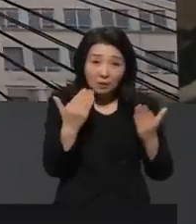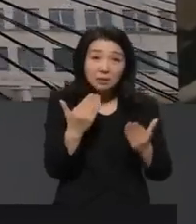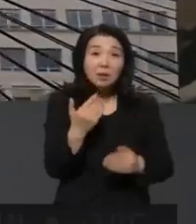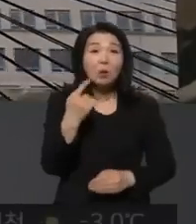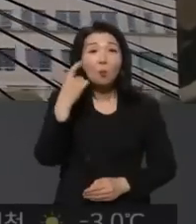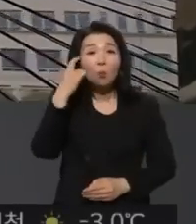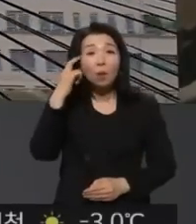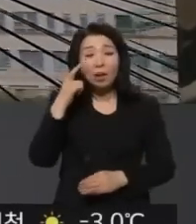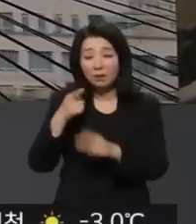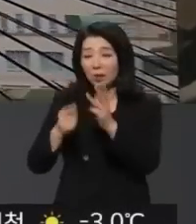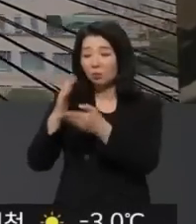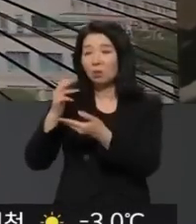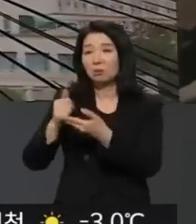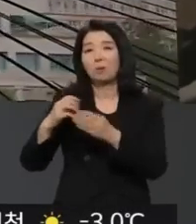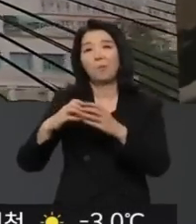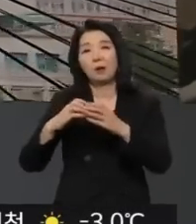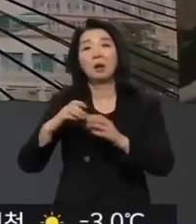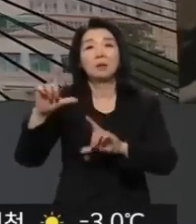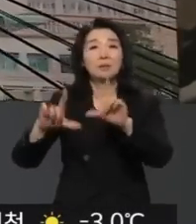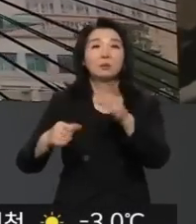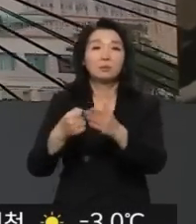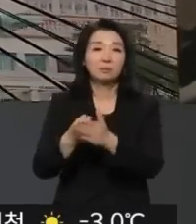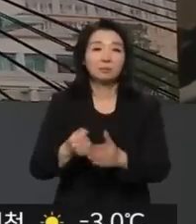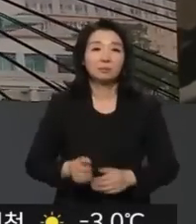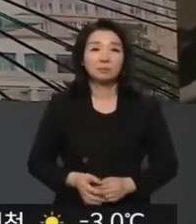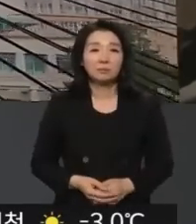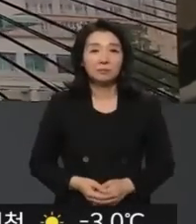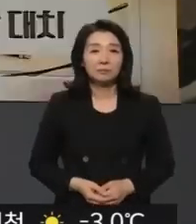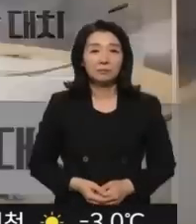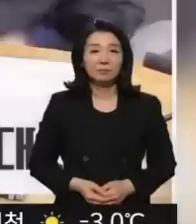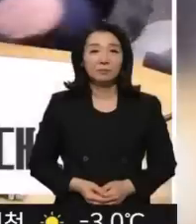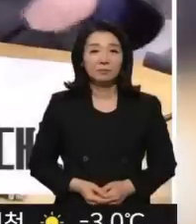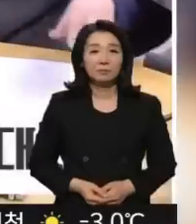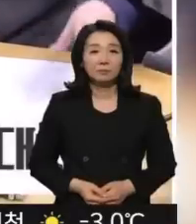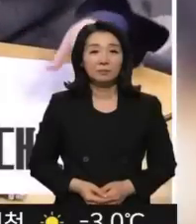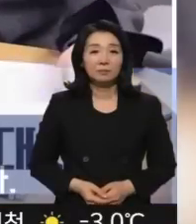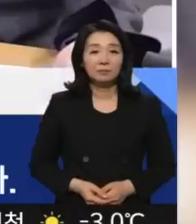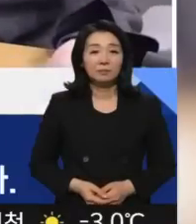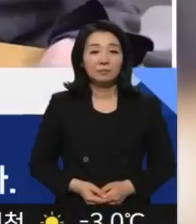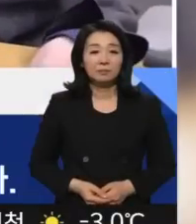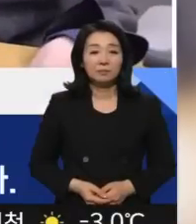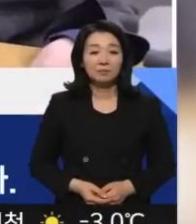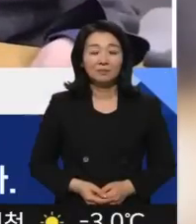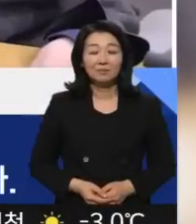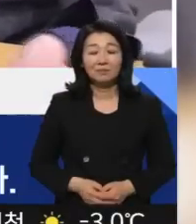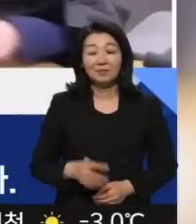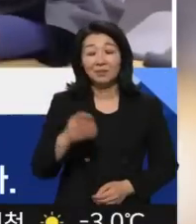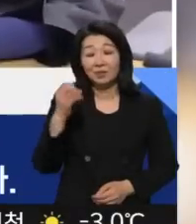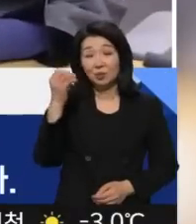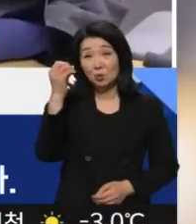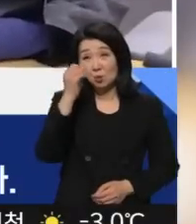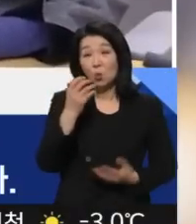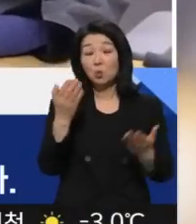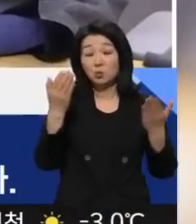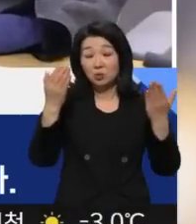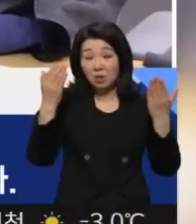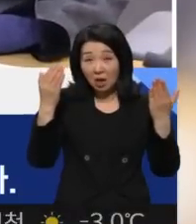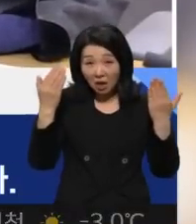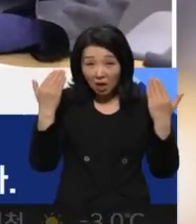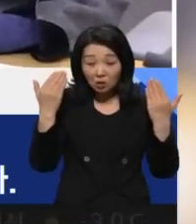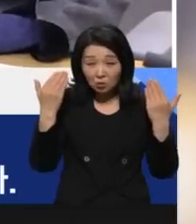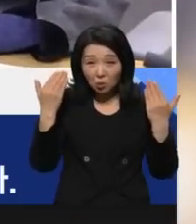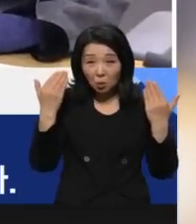아마도 대통령실의 완강한 태도인 듯합니다. 고교 동문 후배인 이상민 장관을